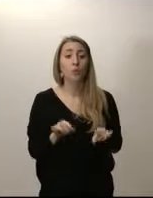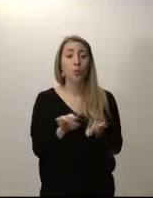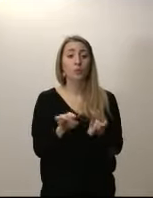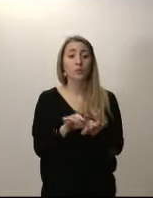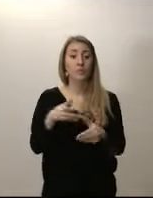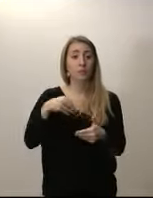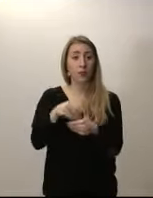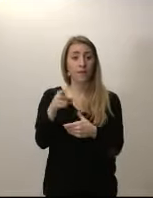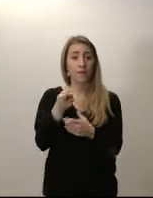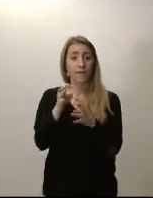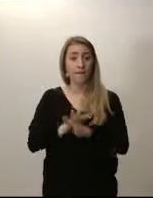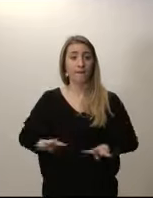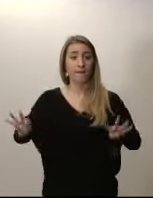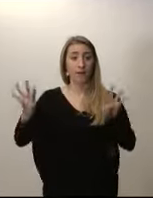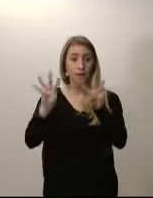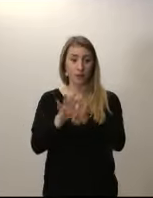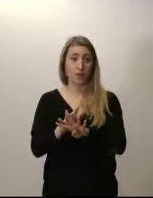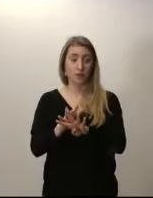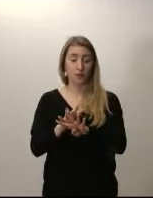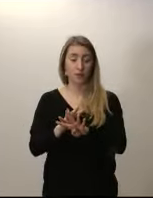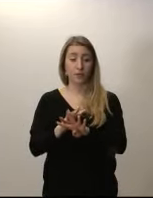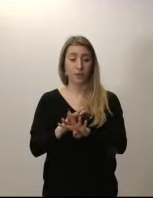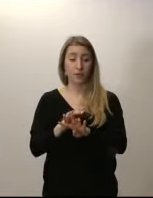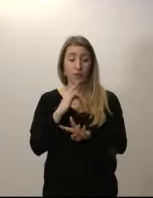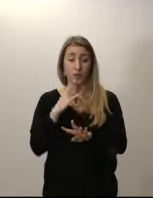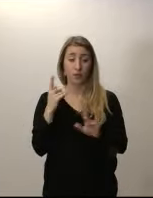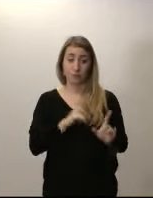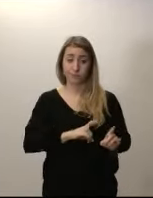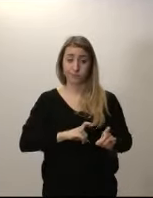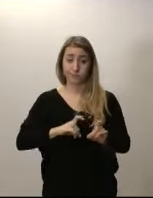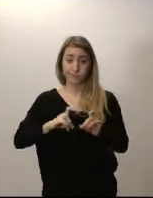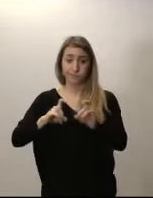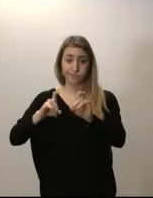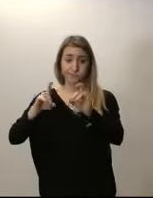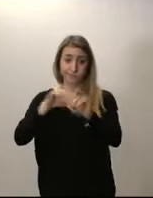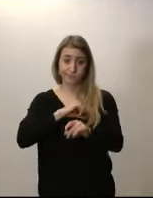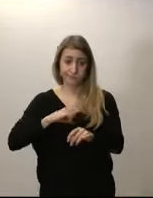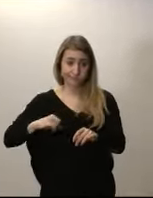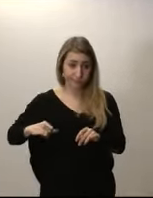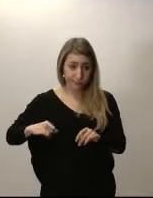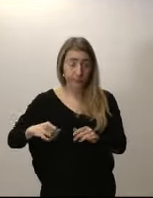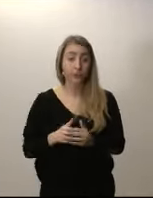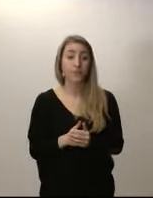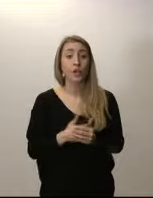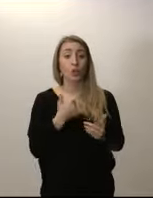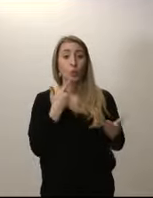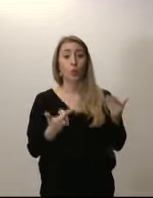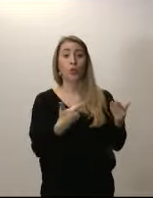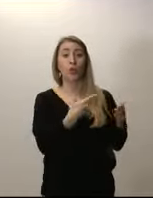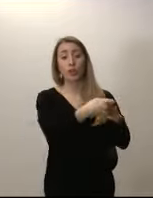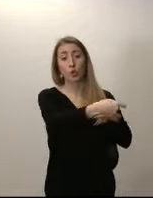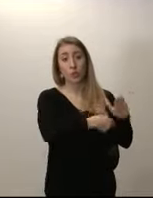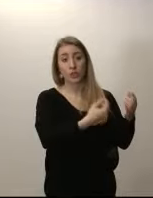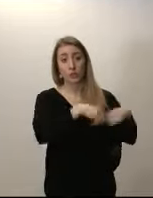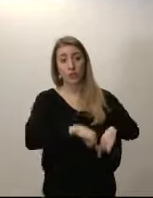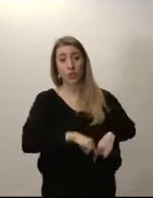la CAF qui ont beaucoup augmenté et qui viennent compenser en partie cette baisse des dotations de